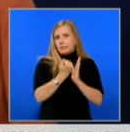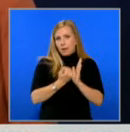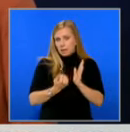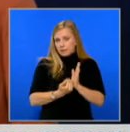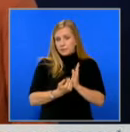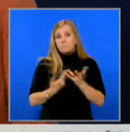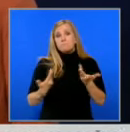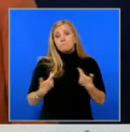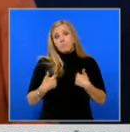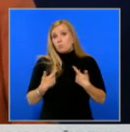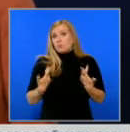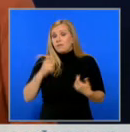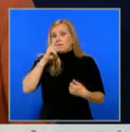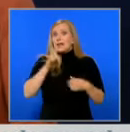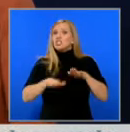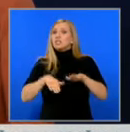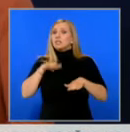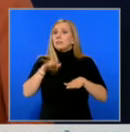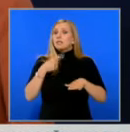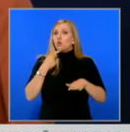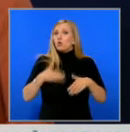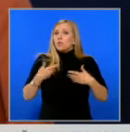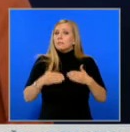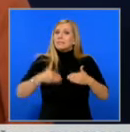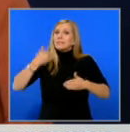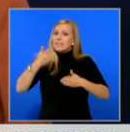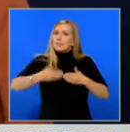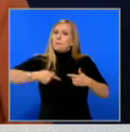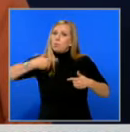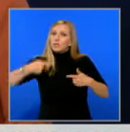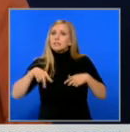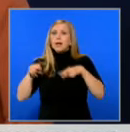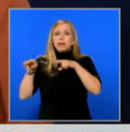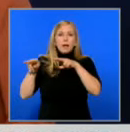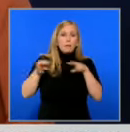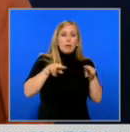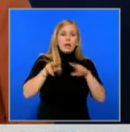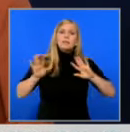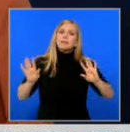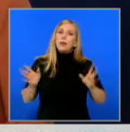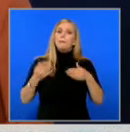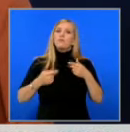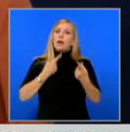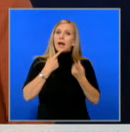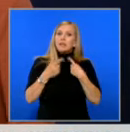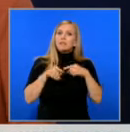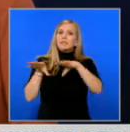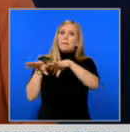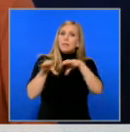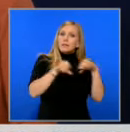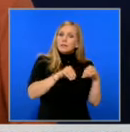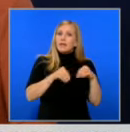според мен това е много важна стъпка защото искаме след процеса за наблюдение да започнат разговори за присъединяване на северна